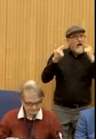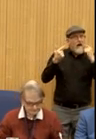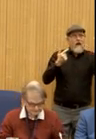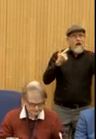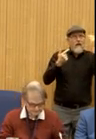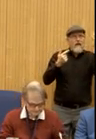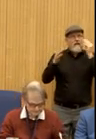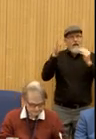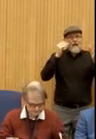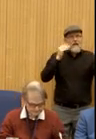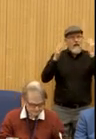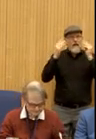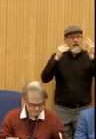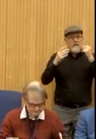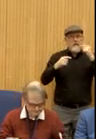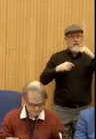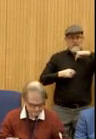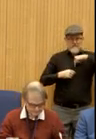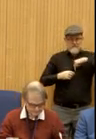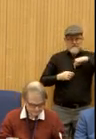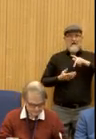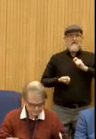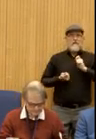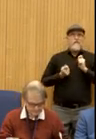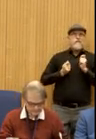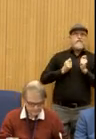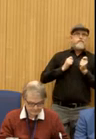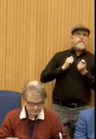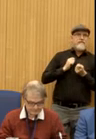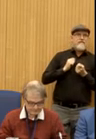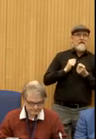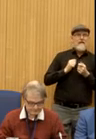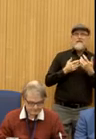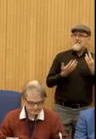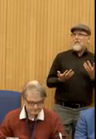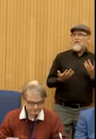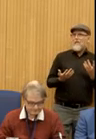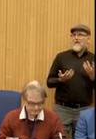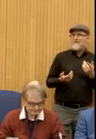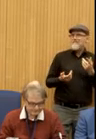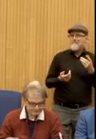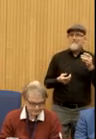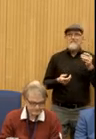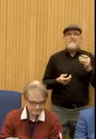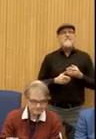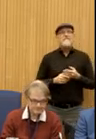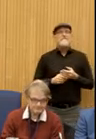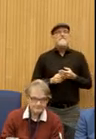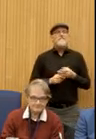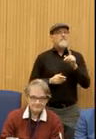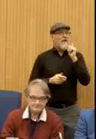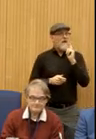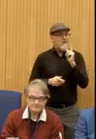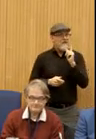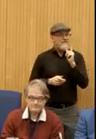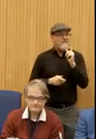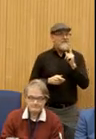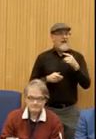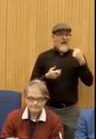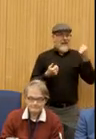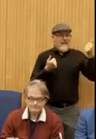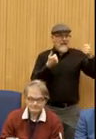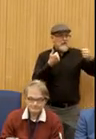das Zusammenleben aus. Aber je mehr wir wissen, desto mehr heben wir uns durch Macht von der Masse